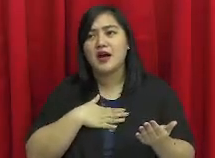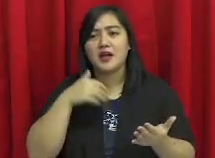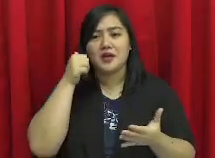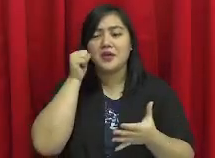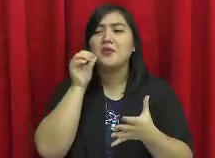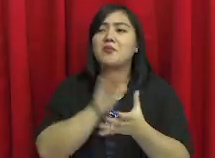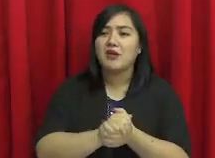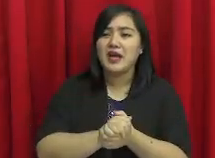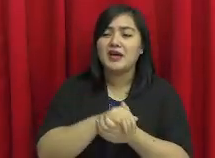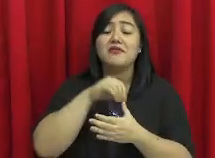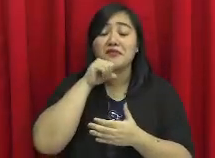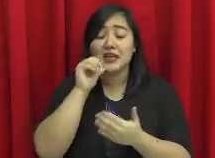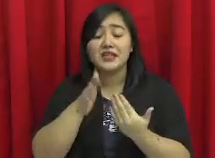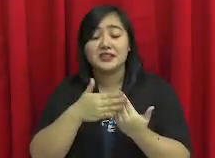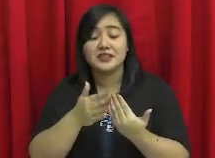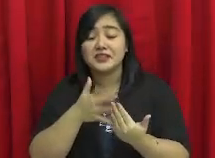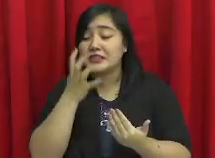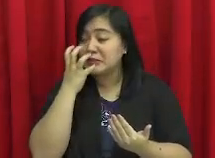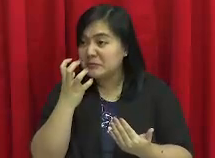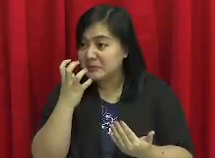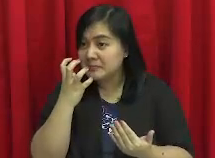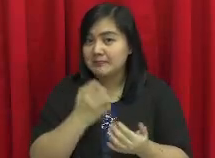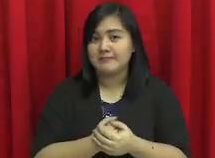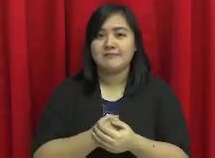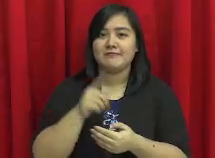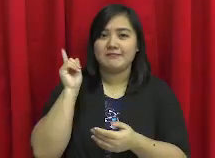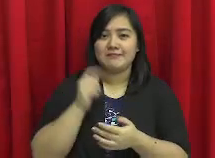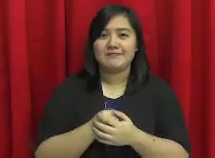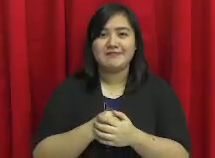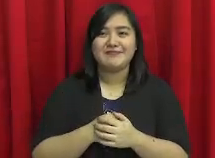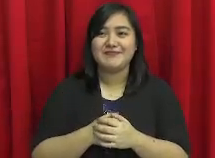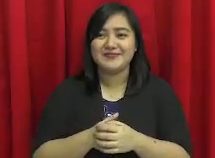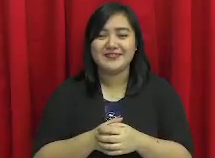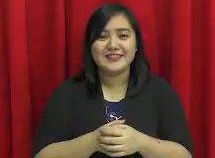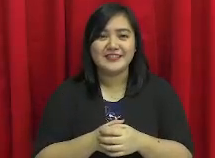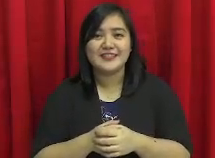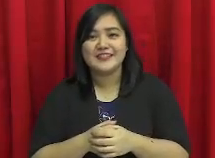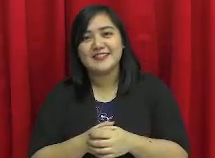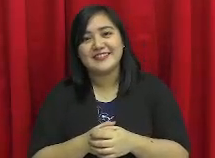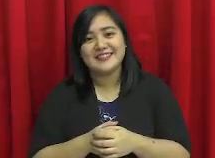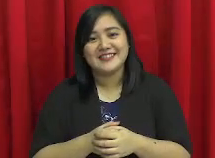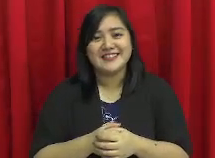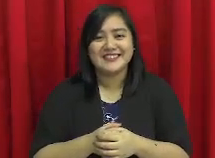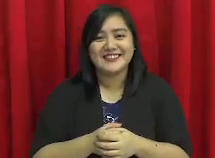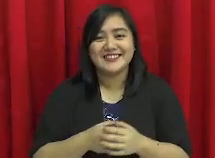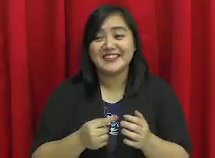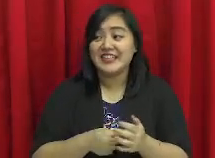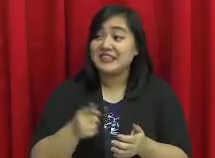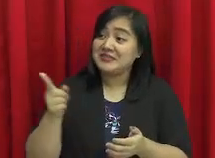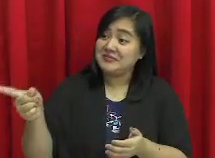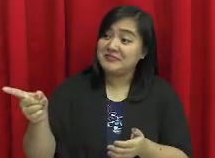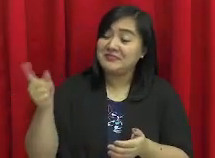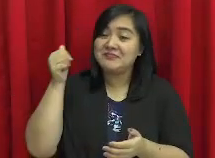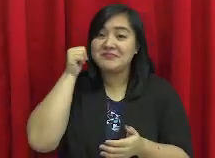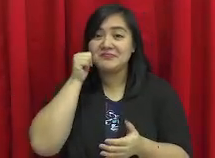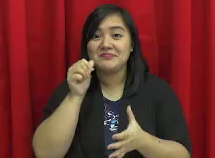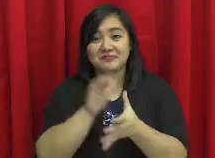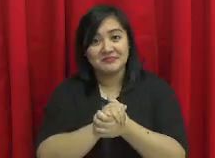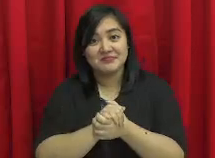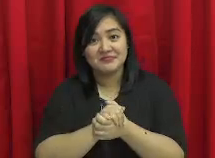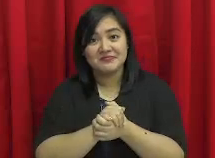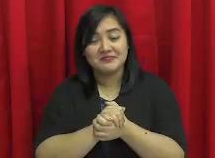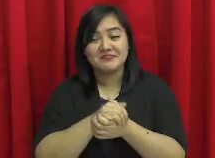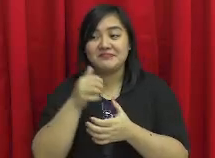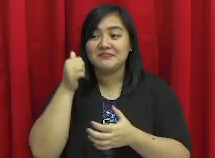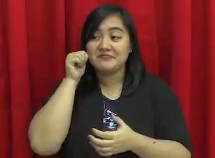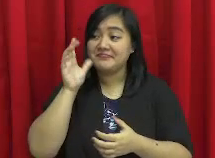ng babae ito, mga kapatid. Yeah. Talaga na, pambira, babae ito eh. Talaga nga, no? Kumbaga, emosyon.